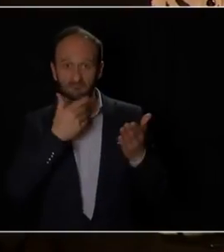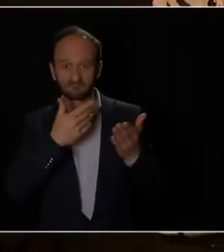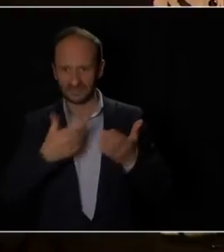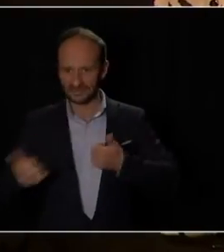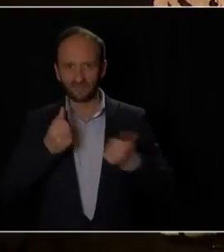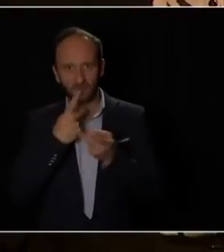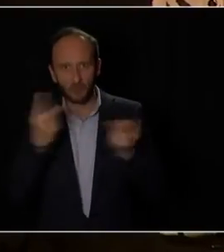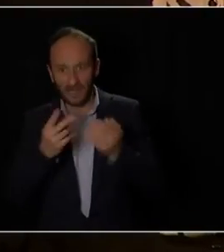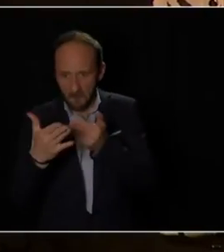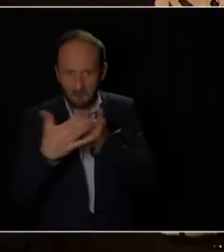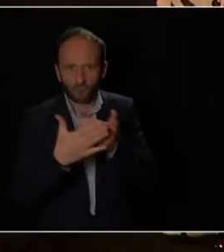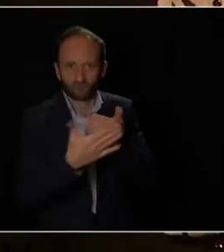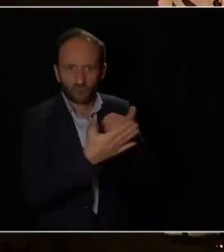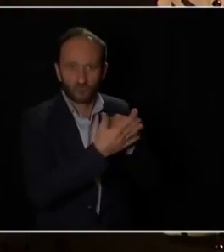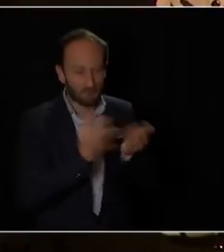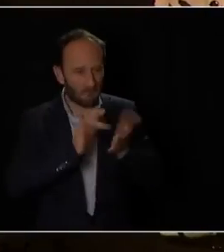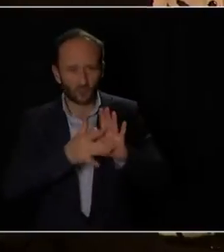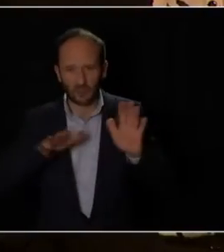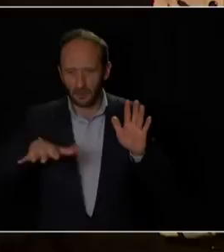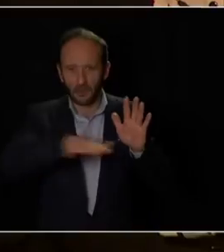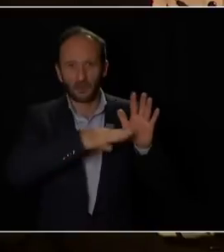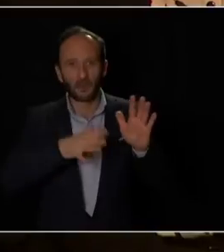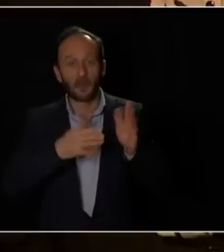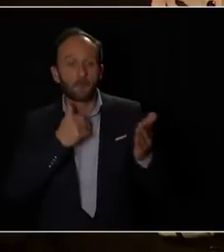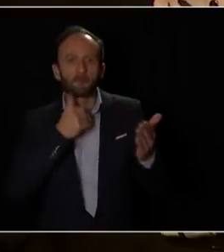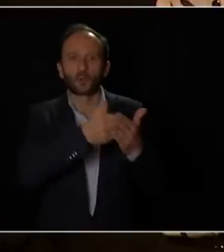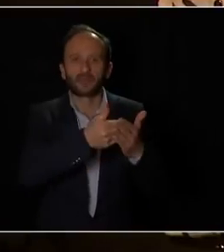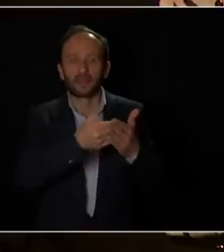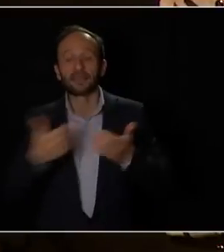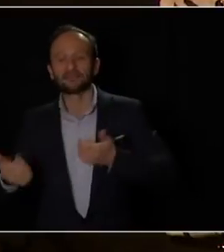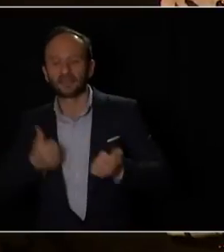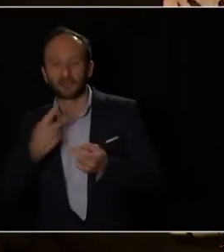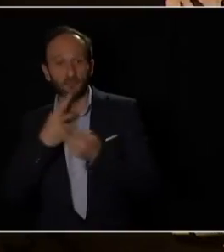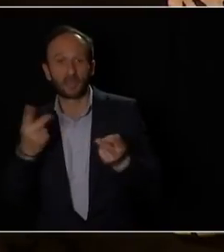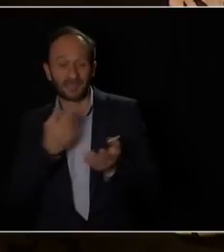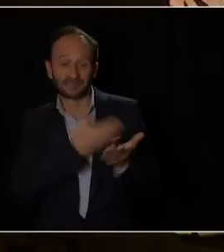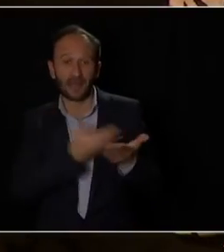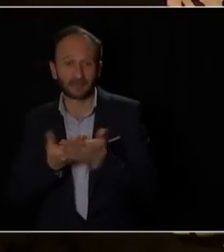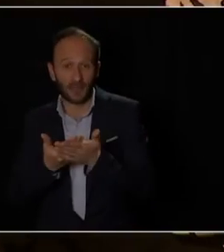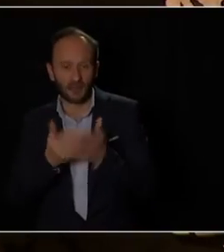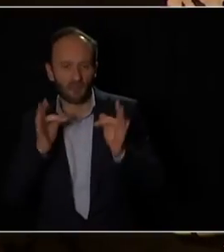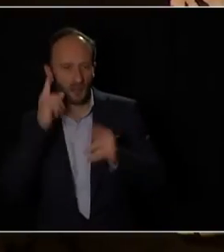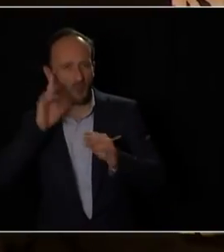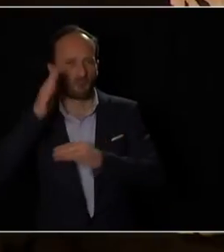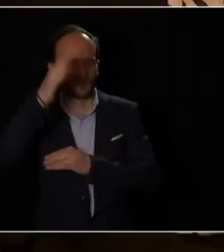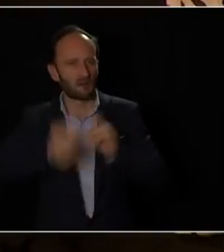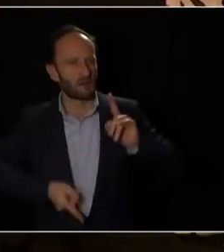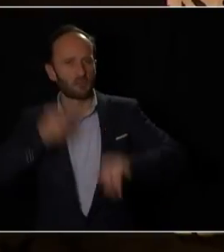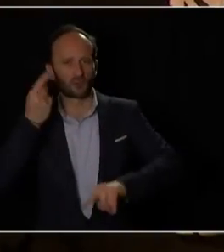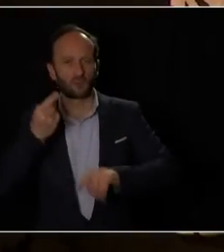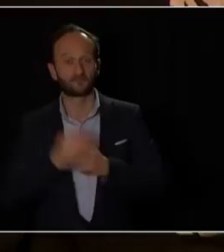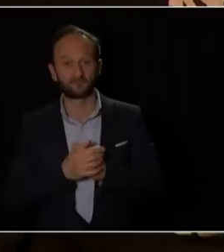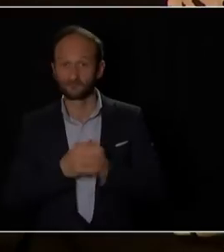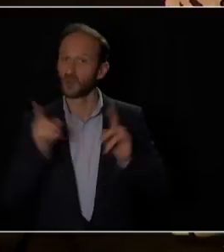proximité partout. Et la proximité et le service public sont des notions d'avenir. Elles contribuent largement, d'ailleurs, à faire